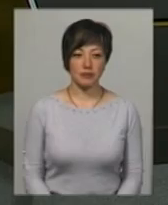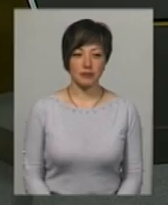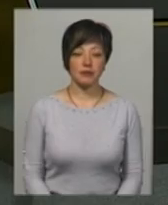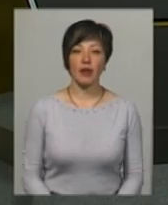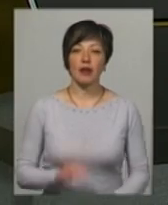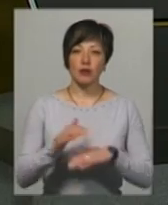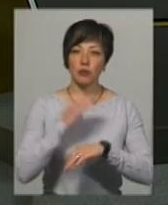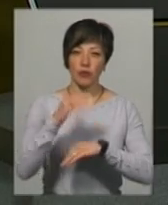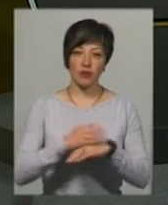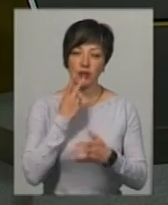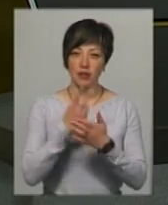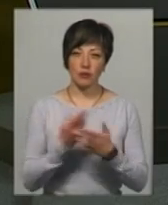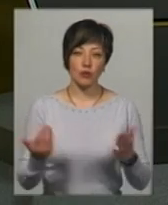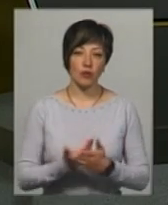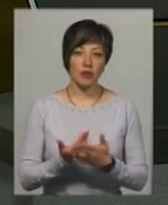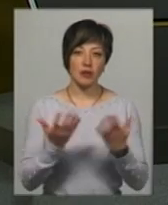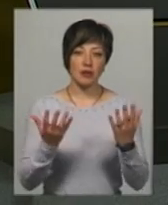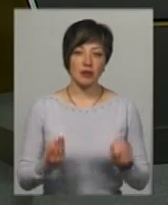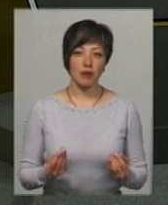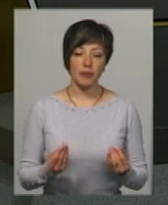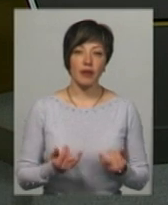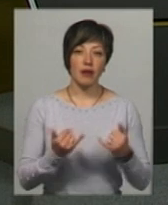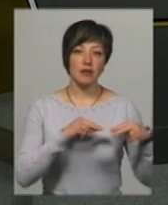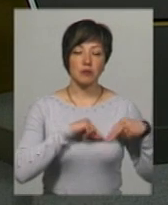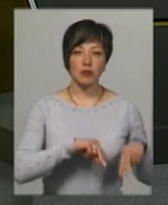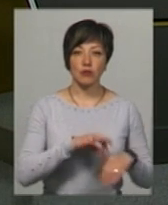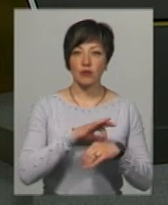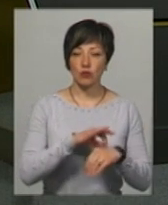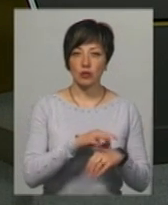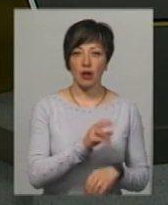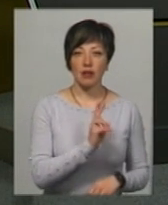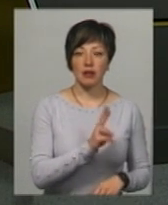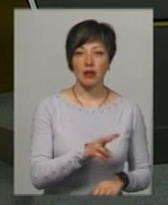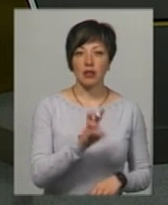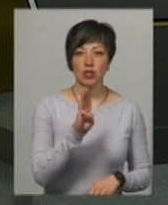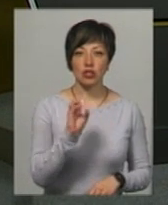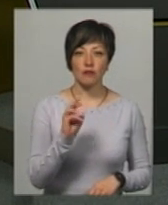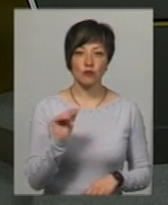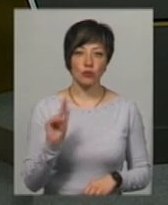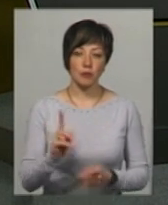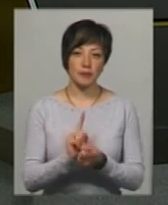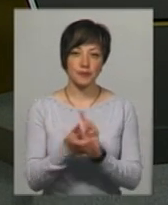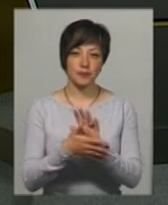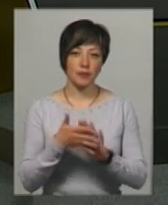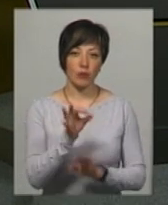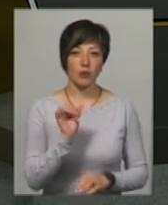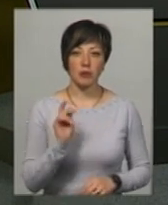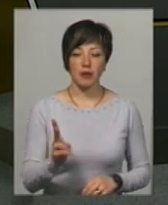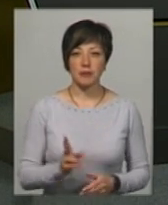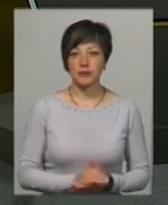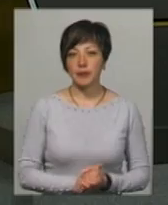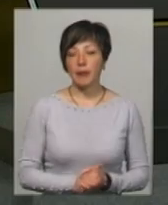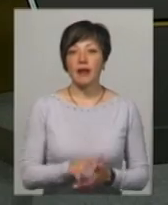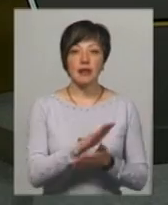Усім доброго вечора. Ви дивитесь інформаційний випуск новин. Для вас у студії працює ведуча Катерина Шевчук. На жестову мову перекладає Ольга